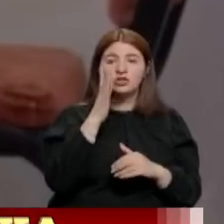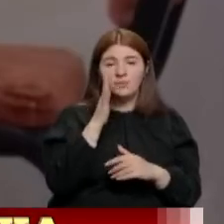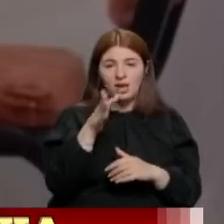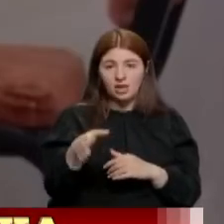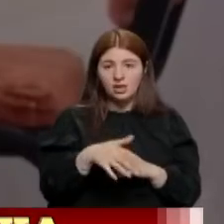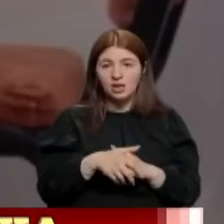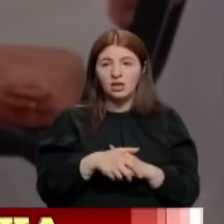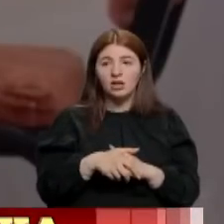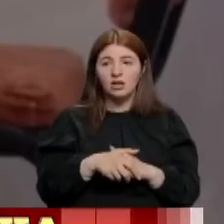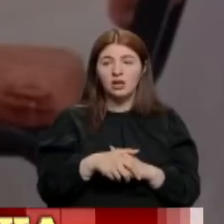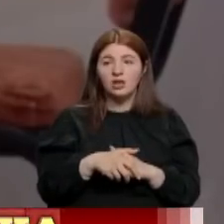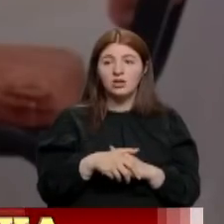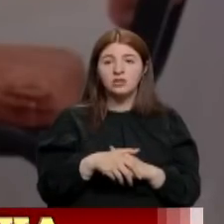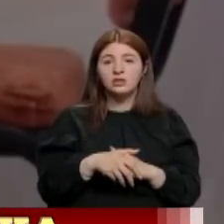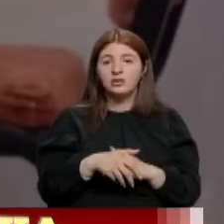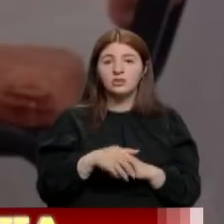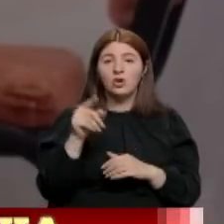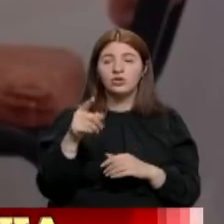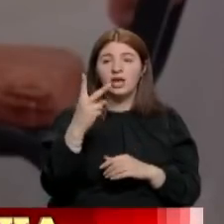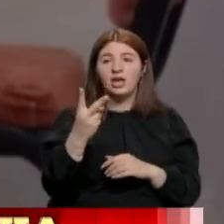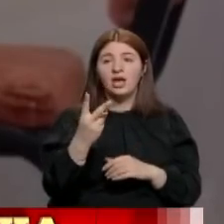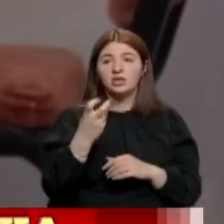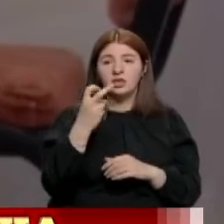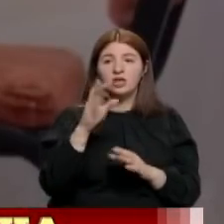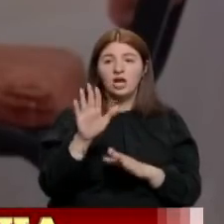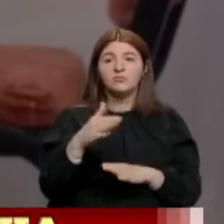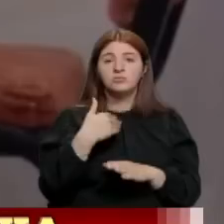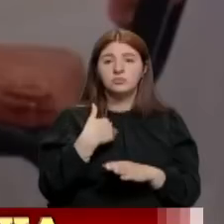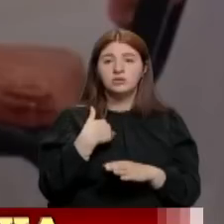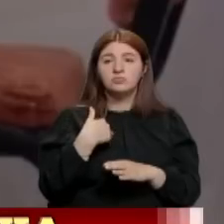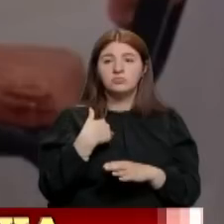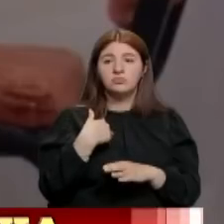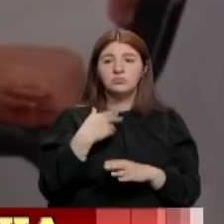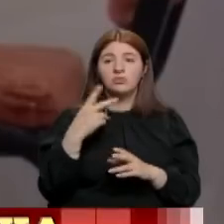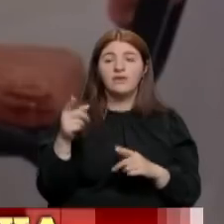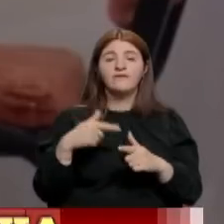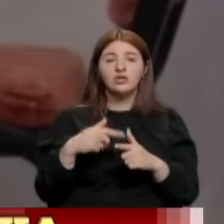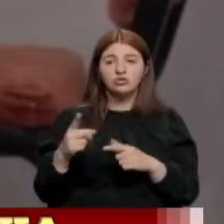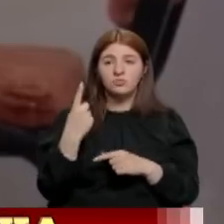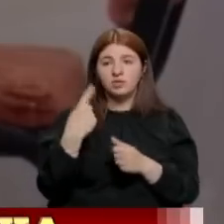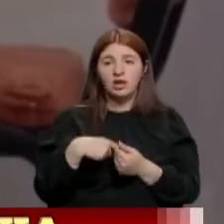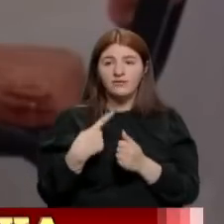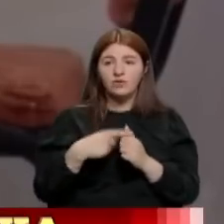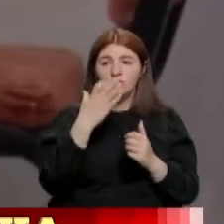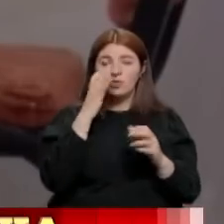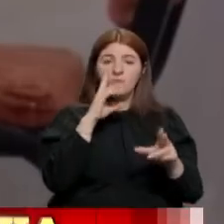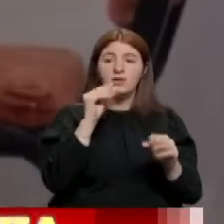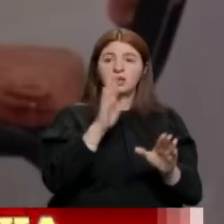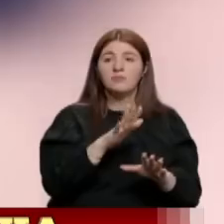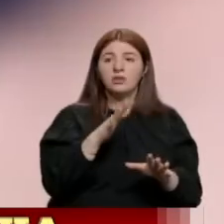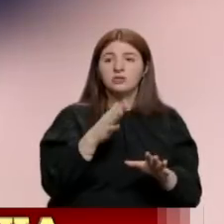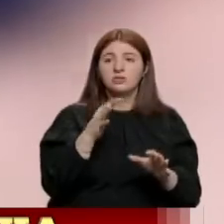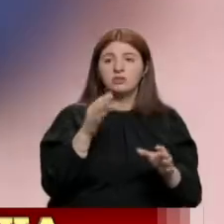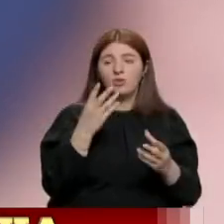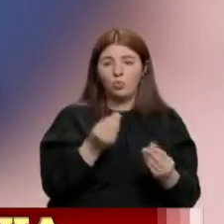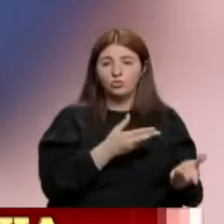gittik. Zaten orada 2 saat kalmamız bizim Fatoş'un 1 hafta yoğun bakımda kalmasına mal